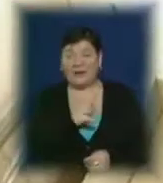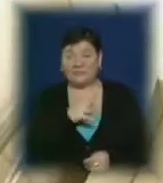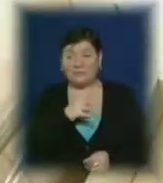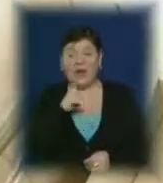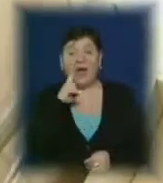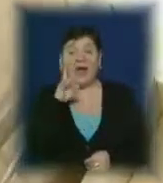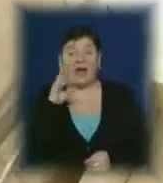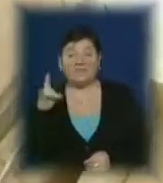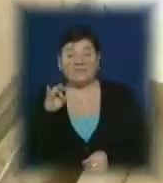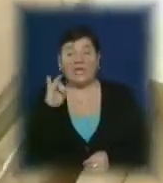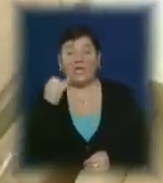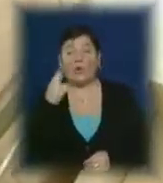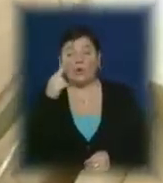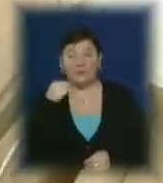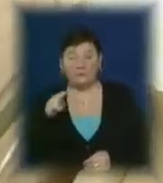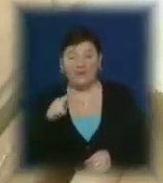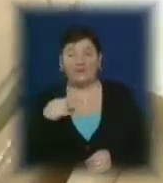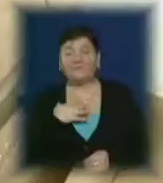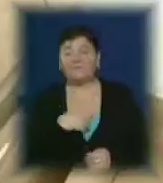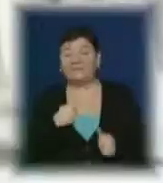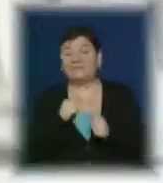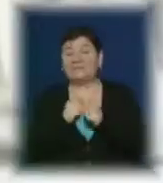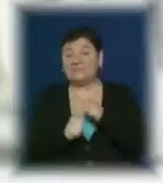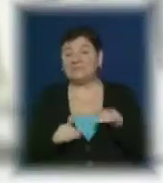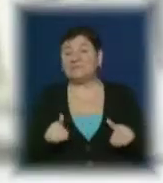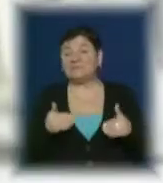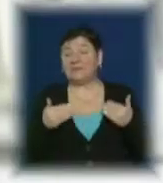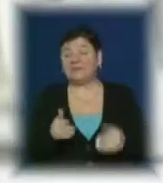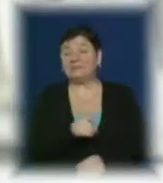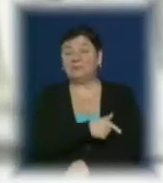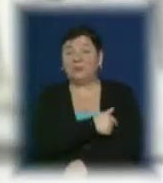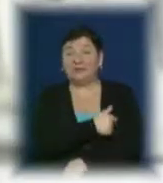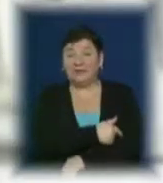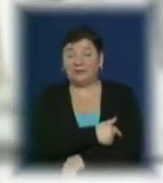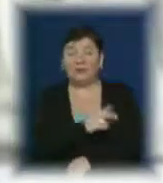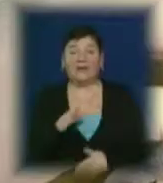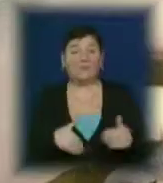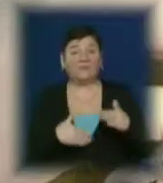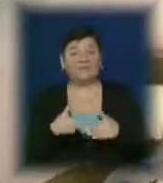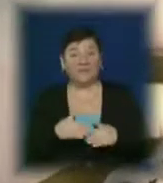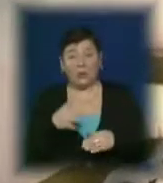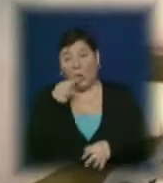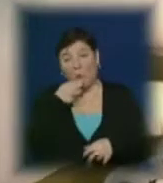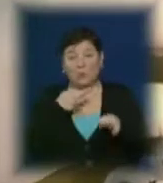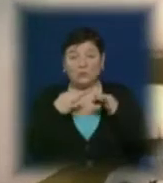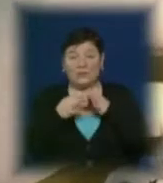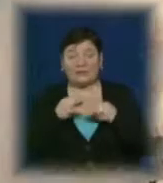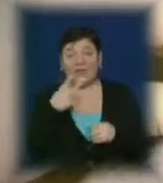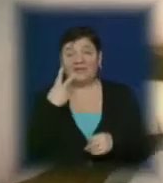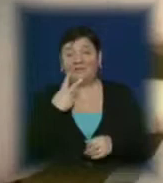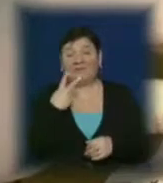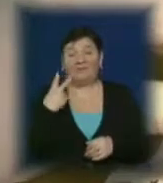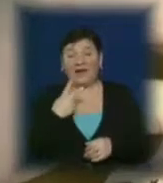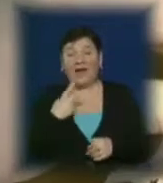кальцієм, йодом та фтором, і найважливіше, якомога частіше звертатись в поліклініку для професійної консультації. Не кожні 2-3 роки,